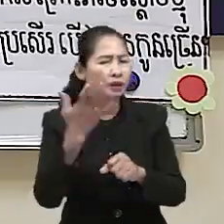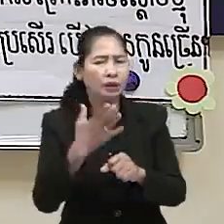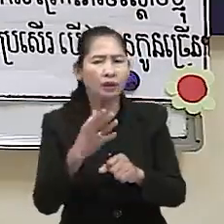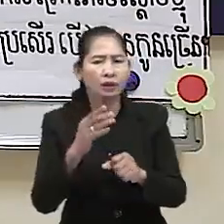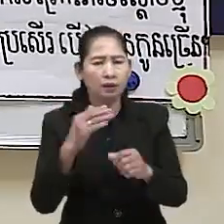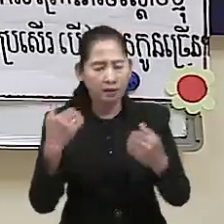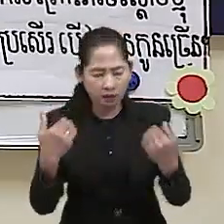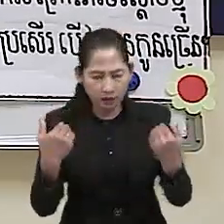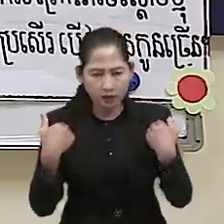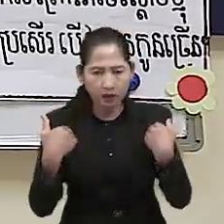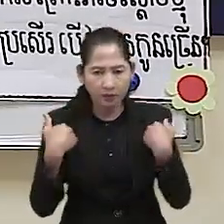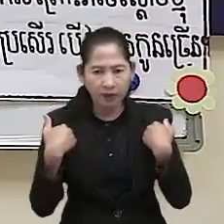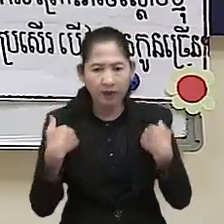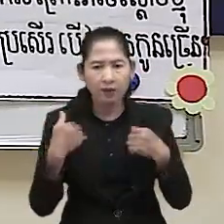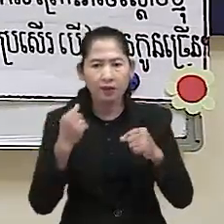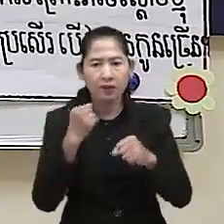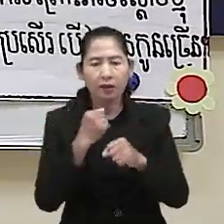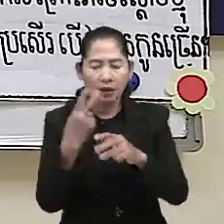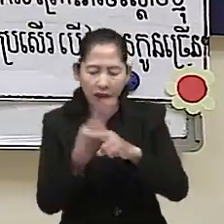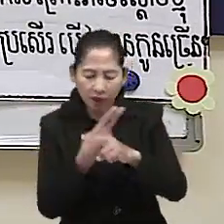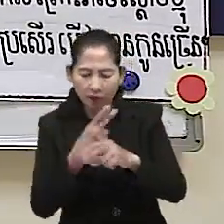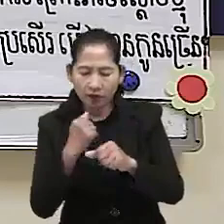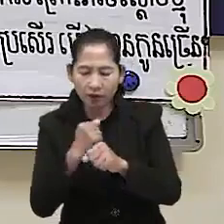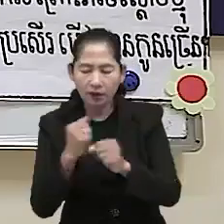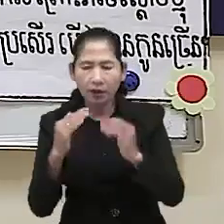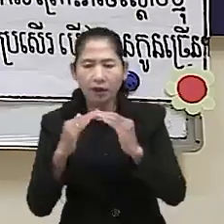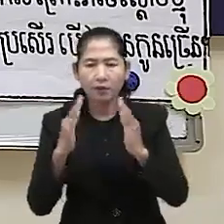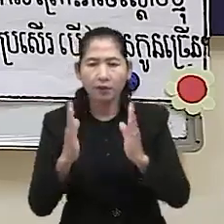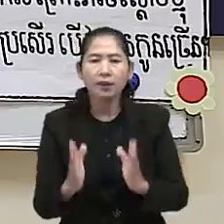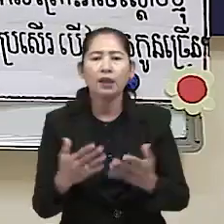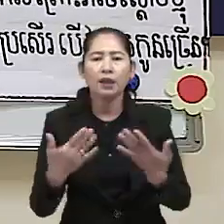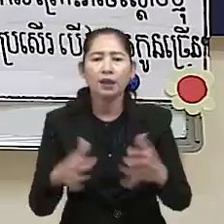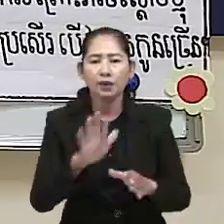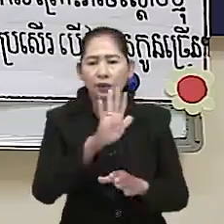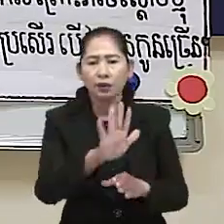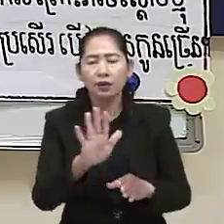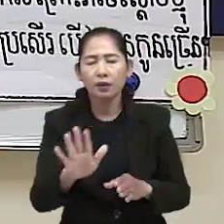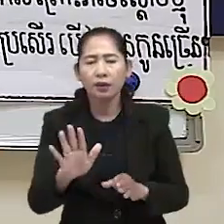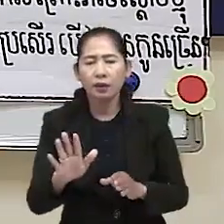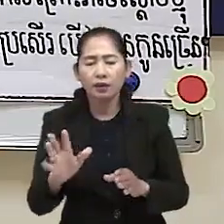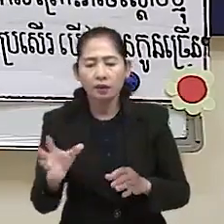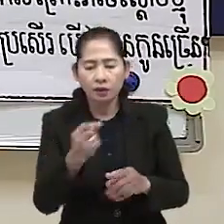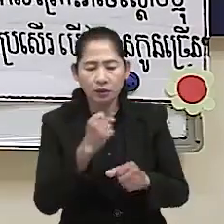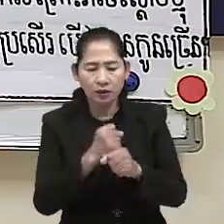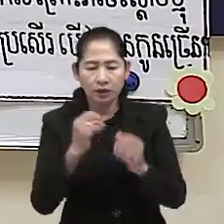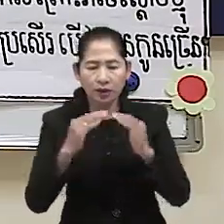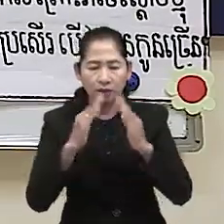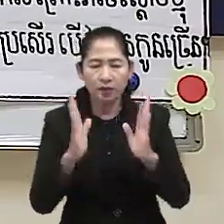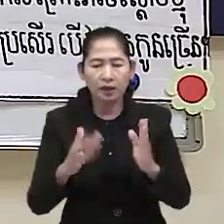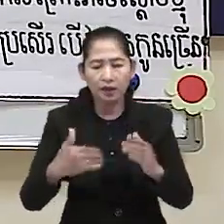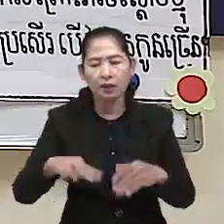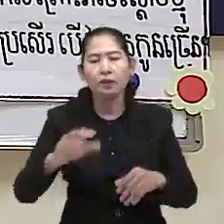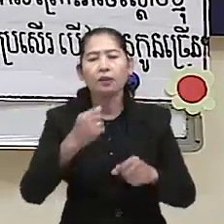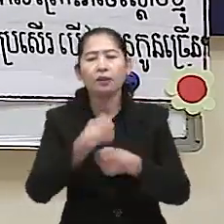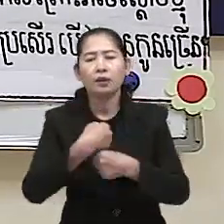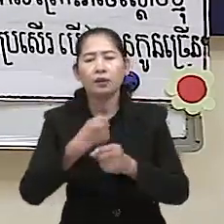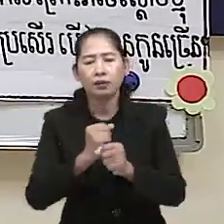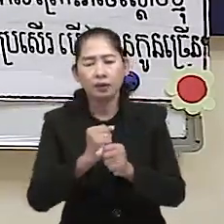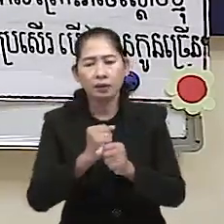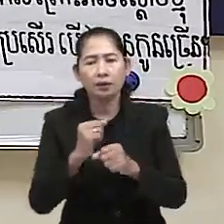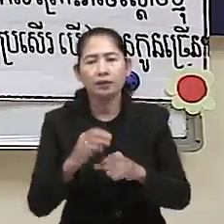ញ្ចឹងត្រូវតែអីទៀតកូនត្រូវតែមានការហ្វឹកហាត់ធ្វើកិច្ចការផ្ទះហើយសូមកូនកូនទាំងអស់គ្នាយកកិច្ចការផ្ទះទៅធ្វើផងណាកូនណា